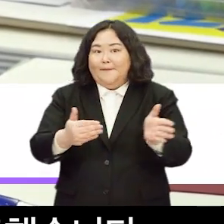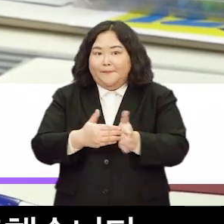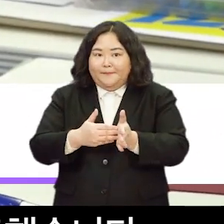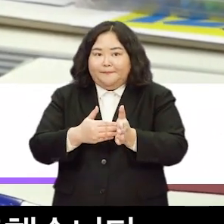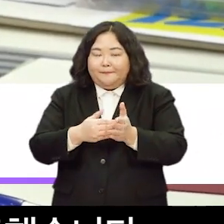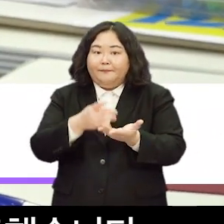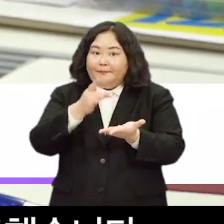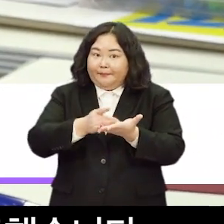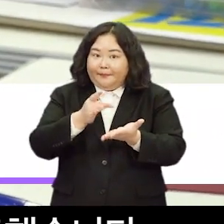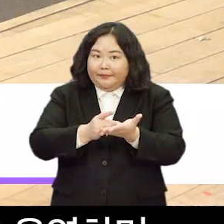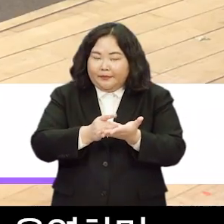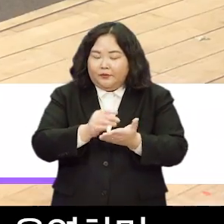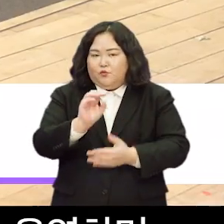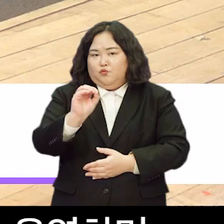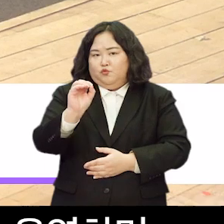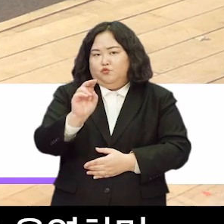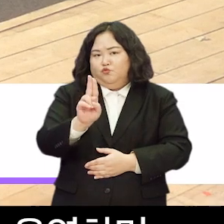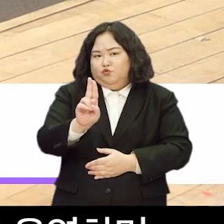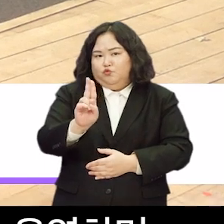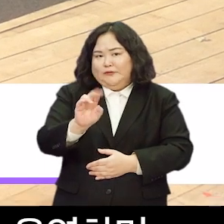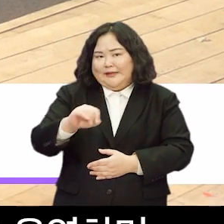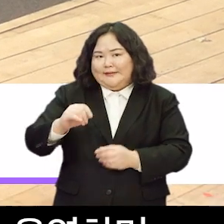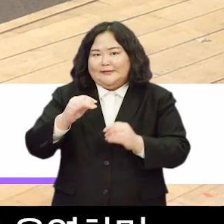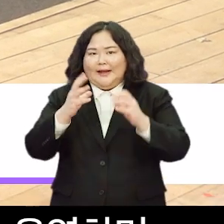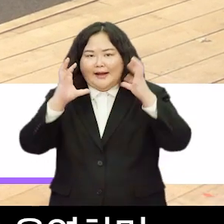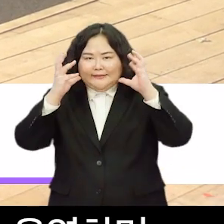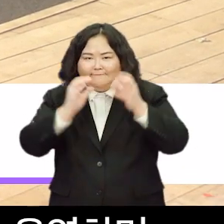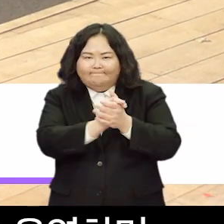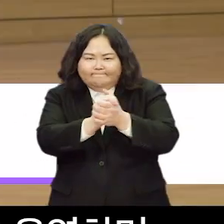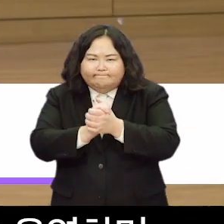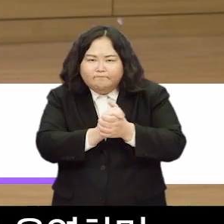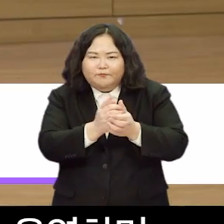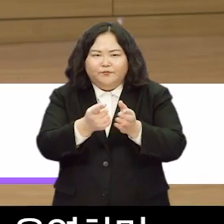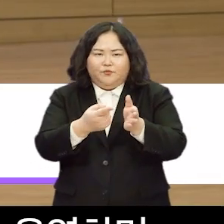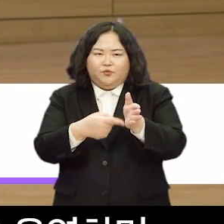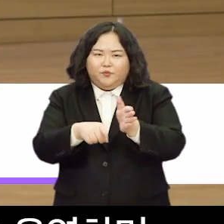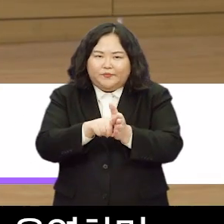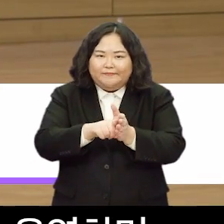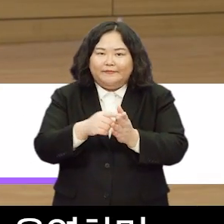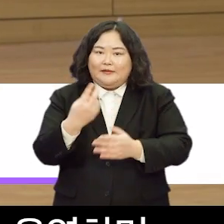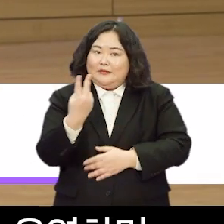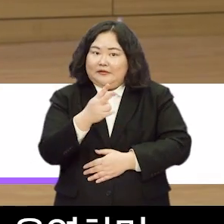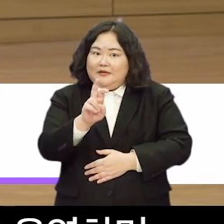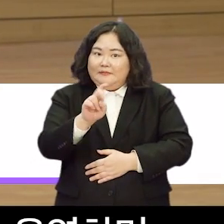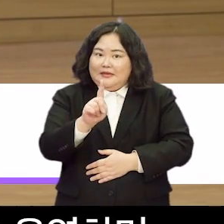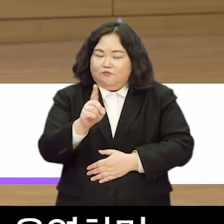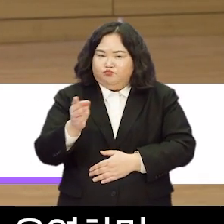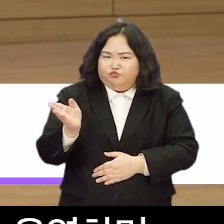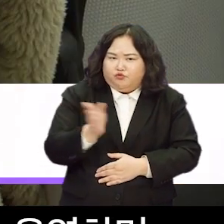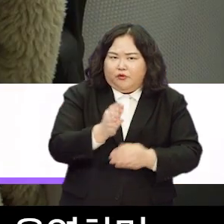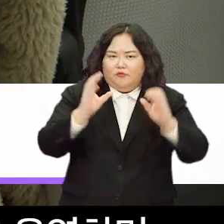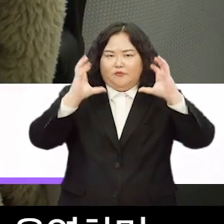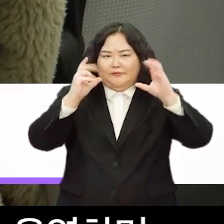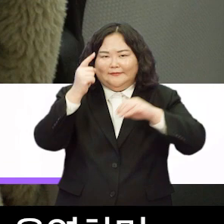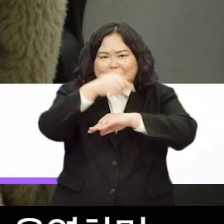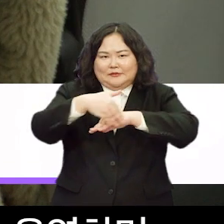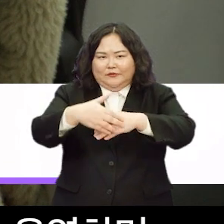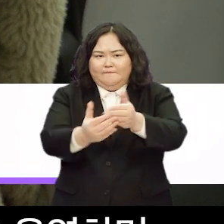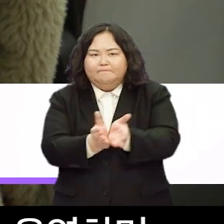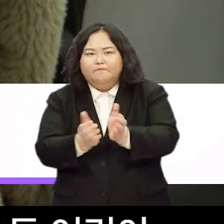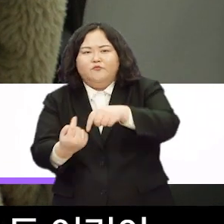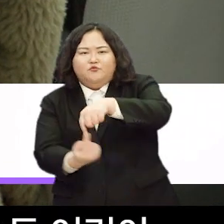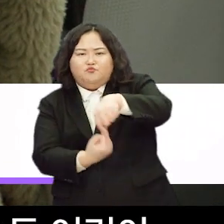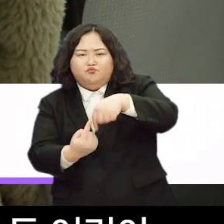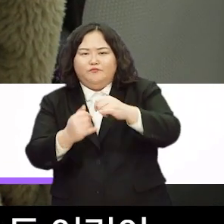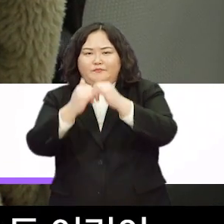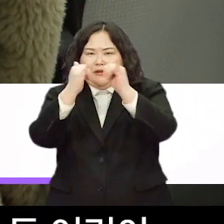토론회를 주도했습니다. 천안시는 유니세프 아동친화도시 조성을 위해 2021년부터 어린이 기획단을